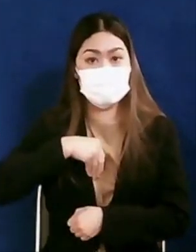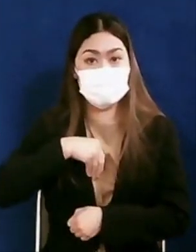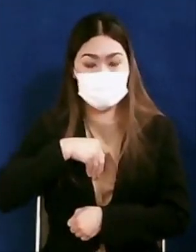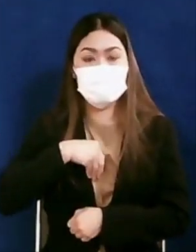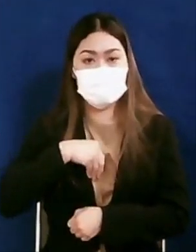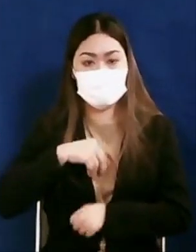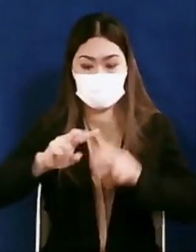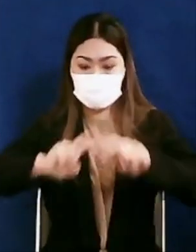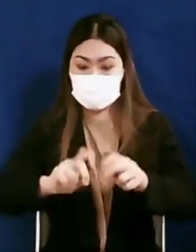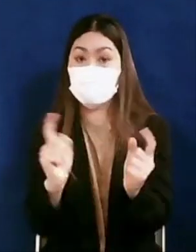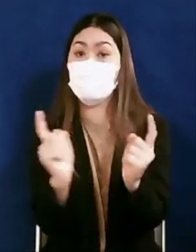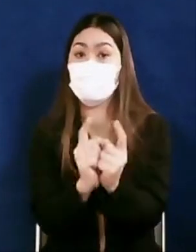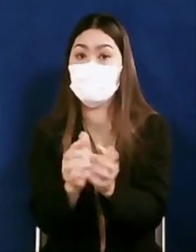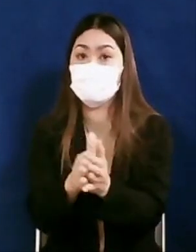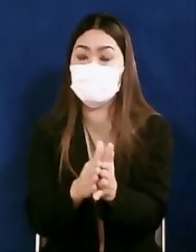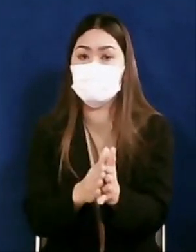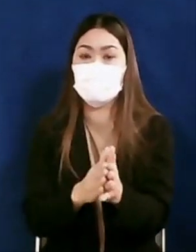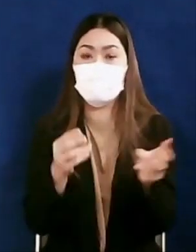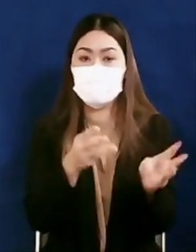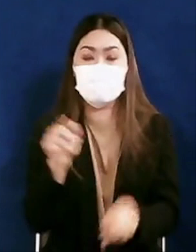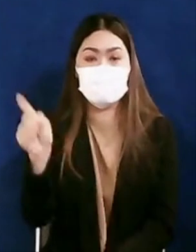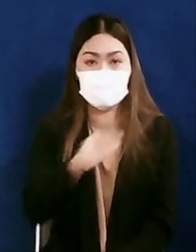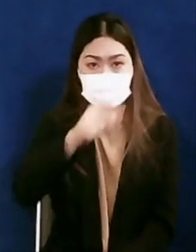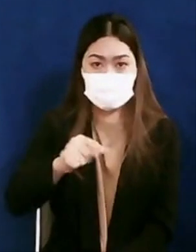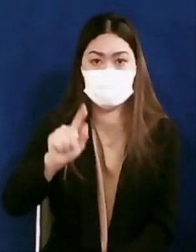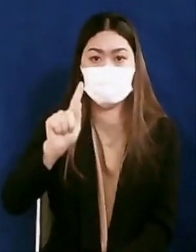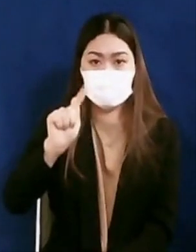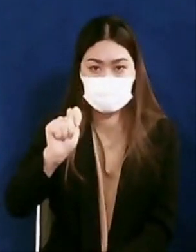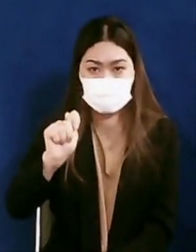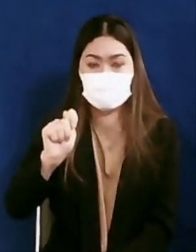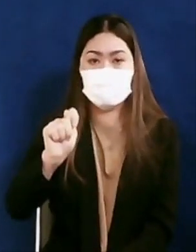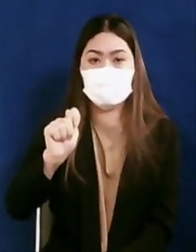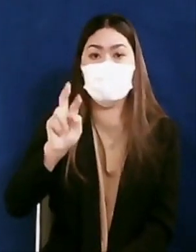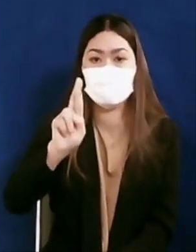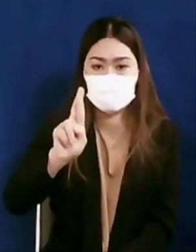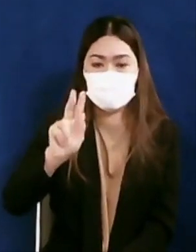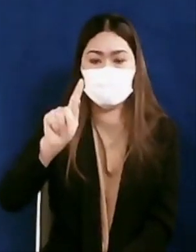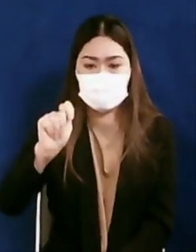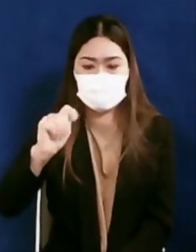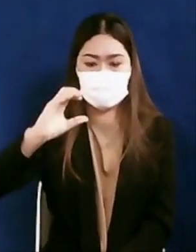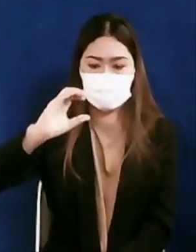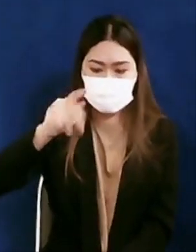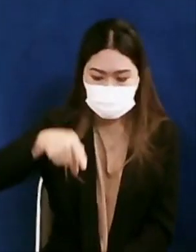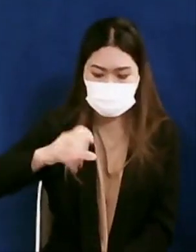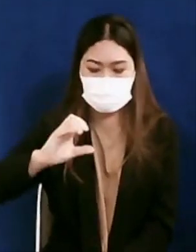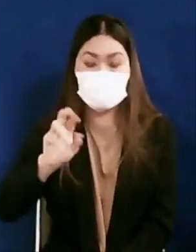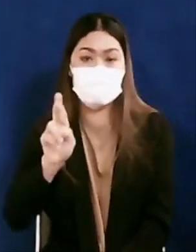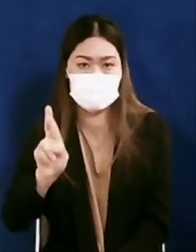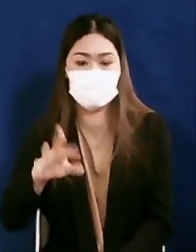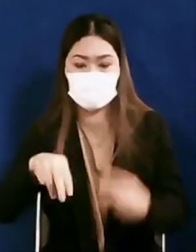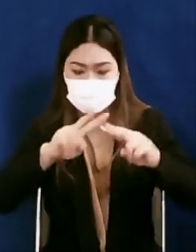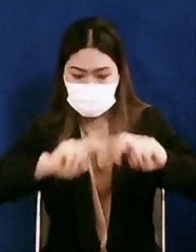ของเรานะครับที่เขียนว่า RT-PCR positive rate อันนี้คือติดเชื้อโดยถูกตรวจอยู่ในระบบของเ